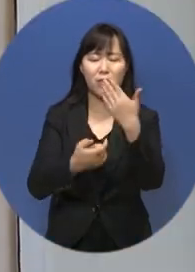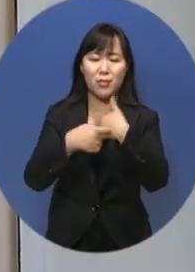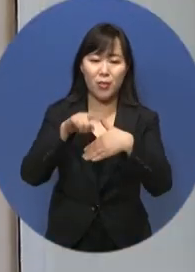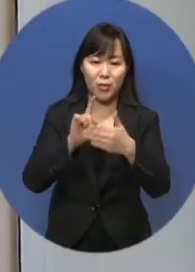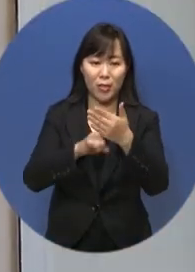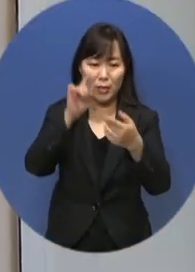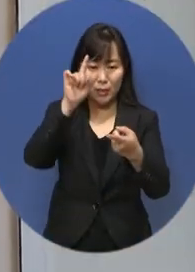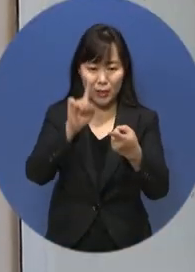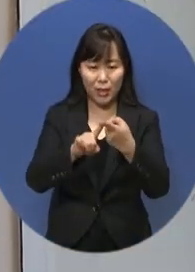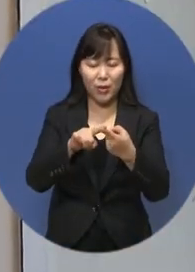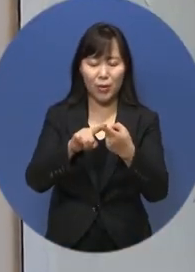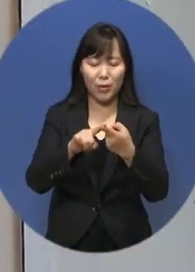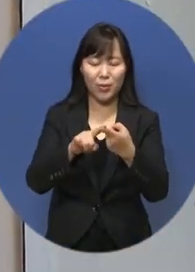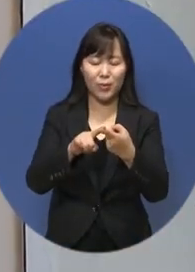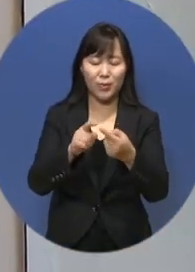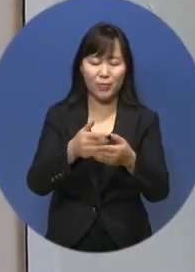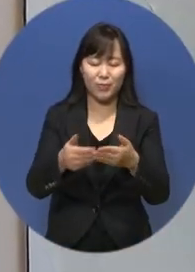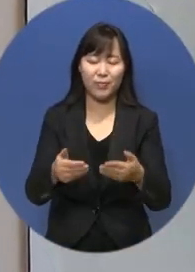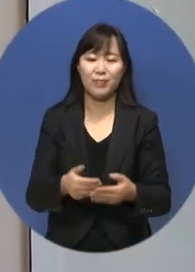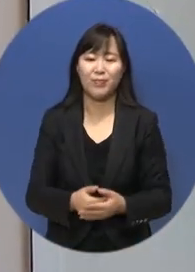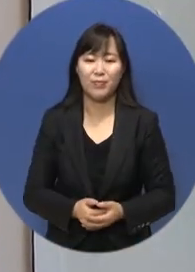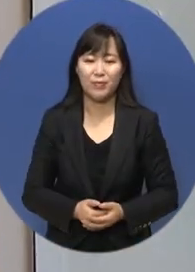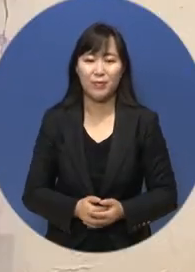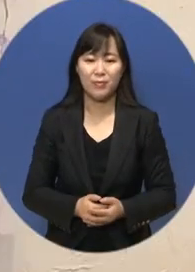작품 속에 고스란히 담겨 있습니다.